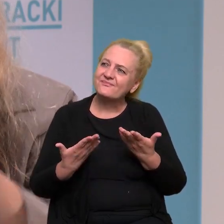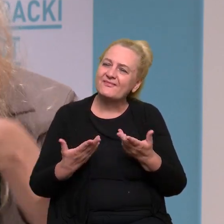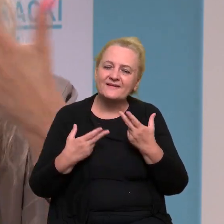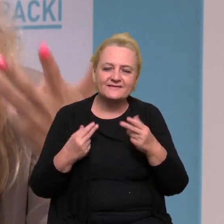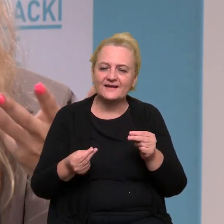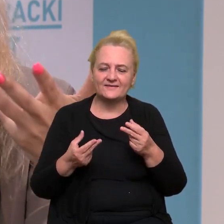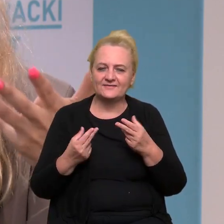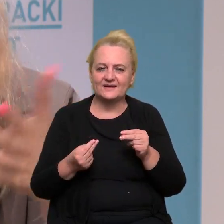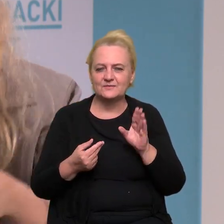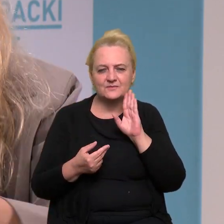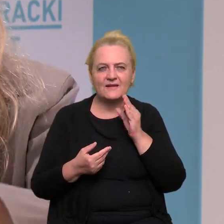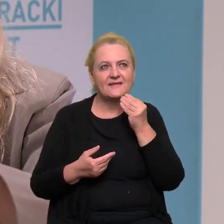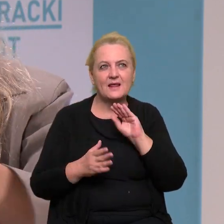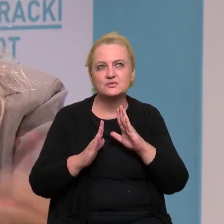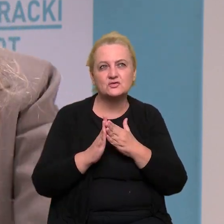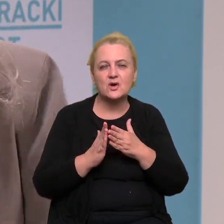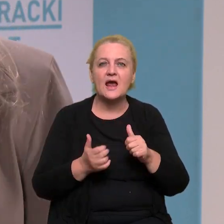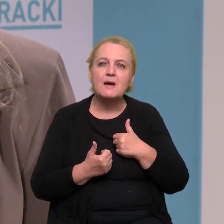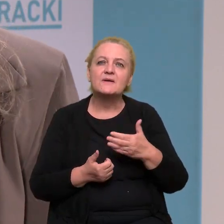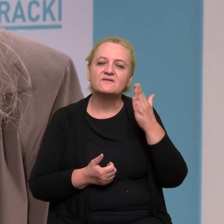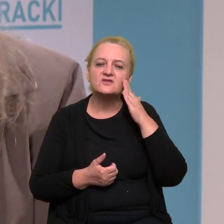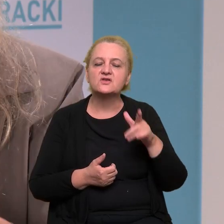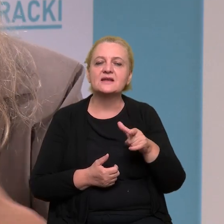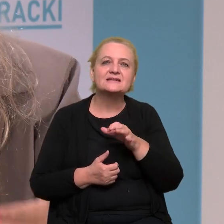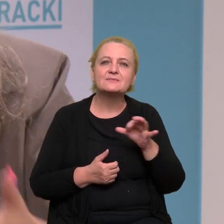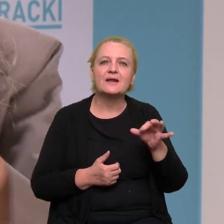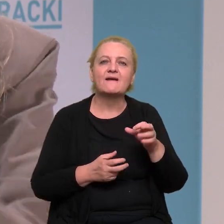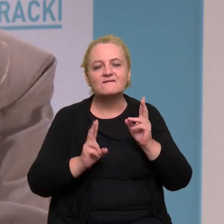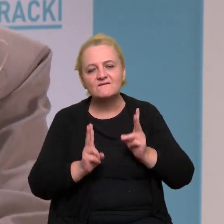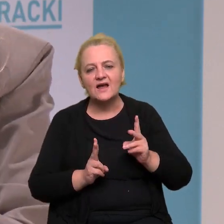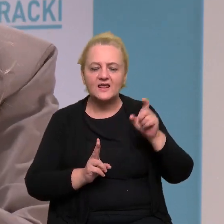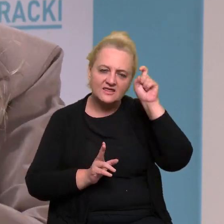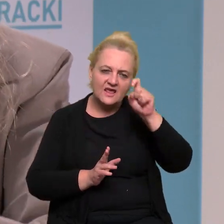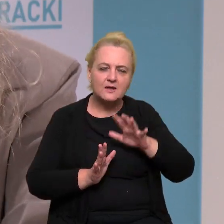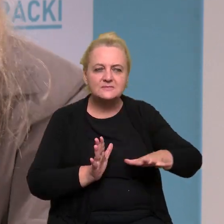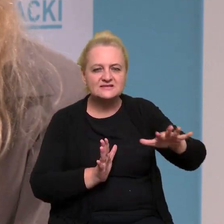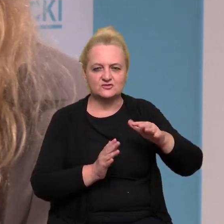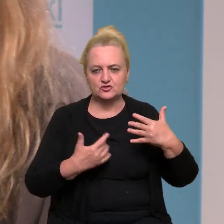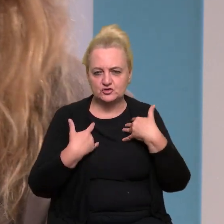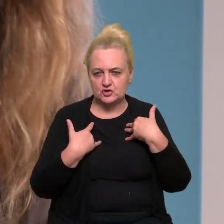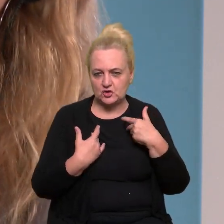Nie jest to chyba najlepsza książka, żeby dowiedzieć się, jak specyficznie, konkretnie w Niemczech żyją